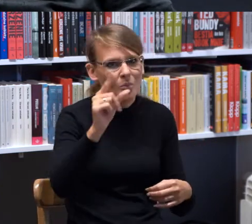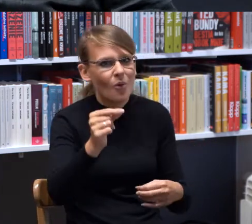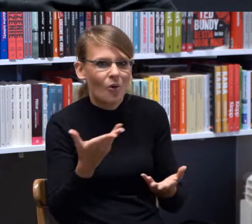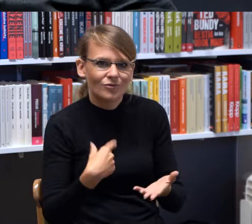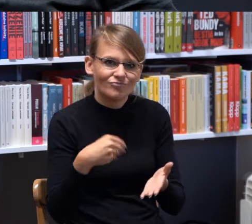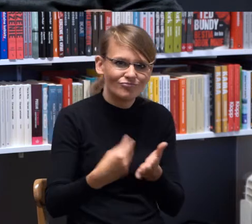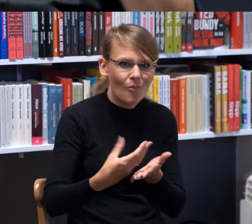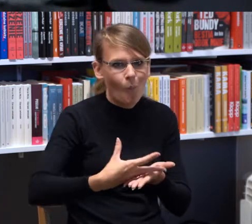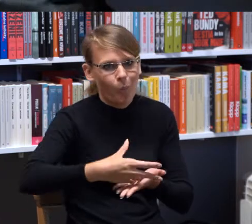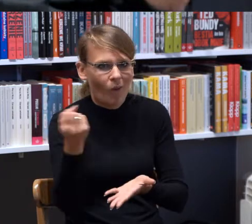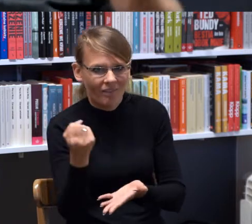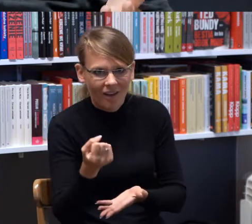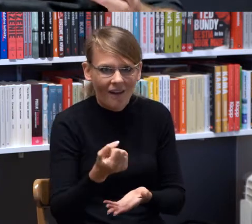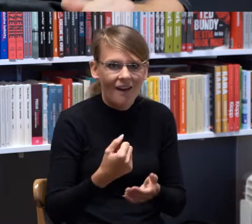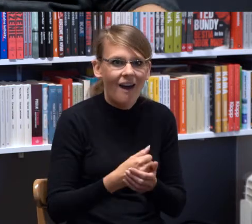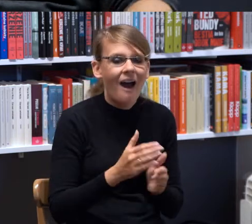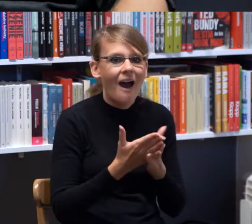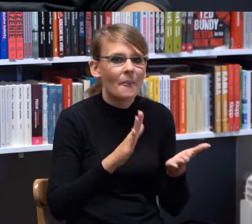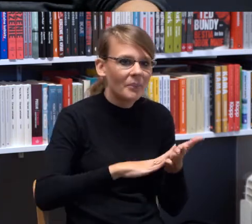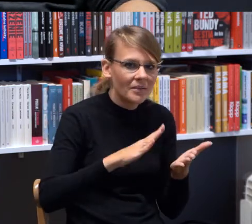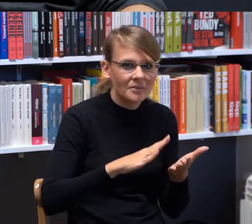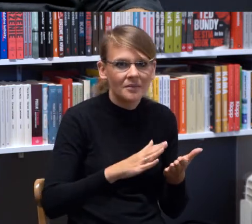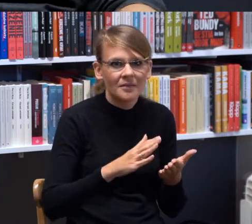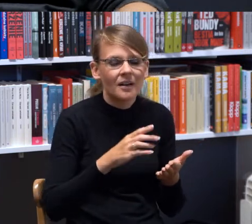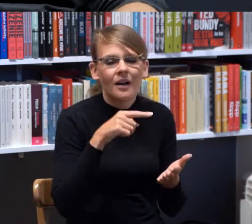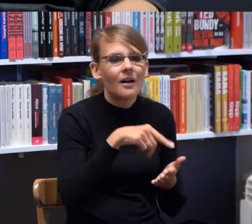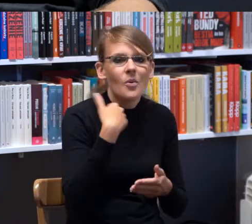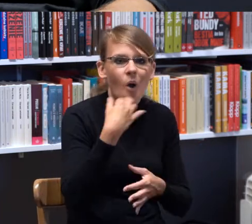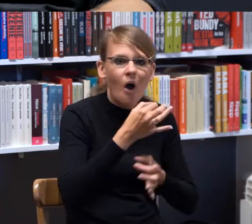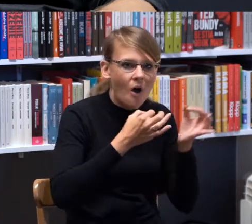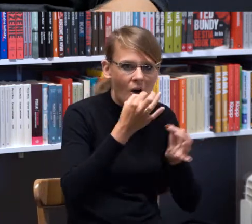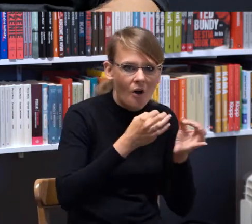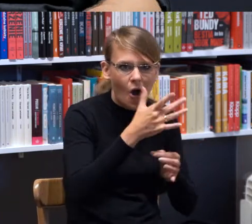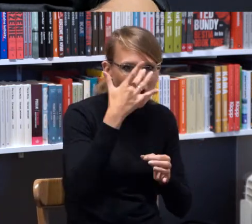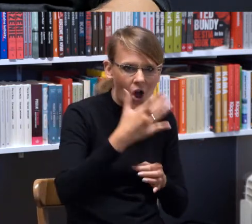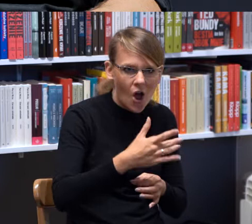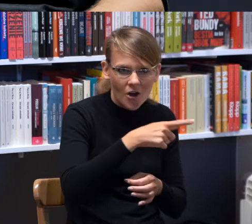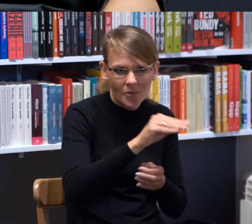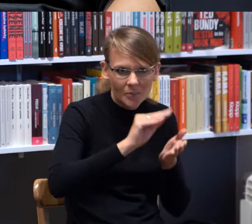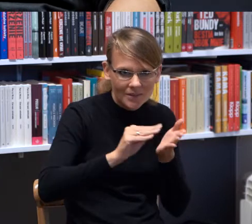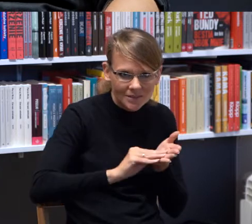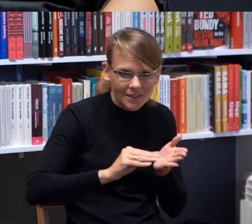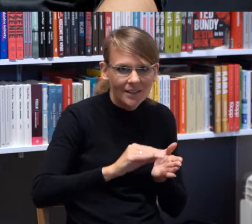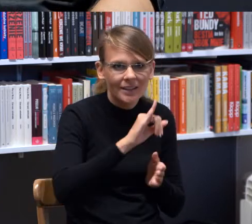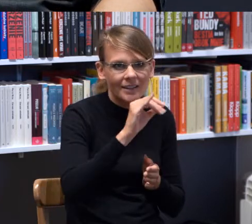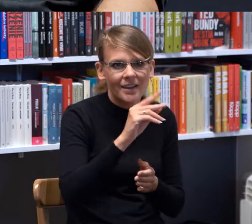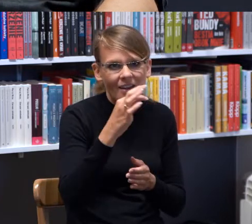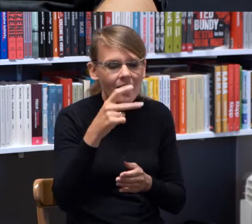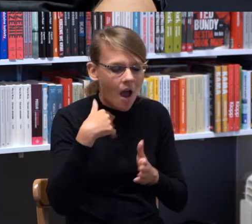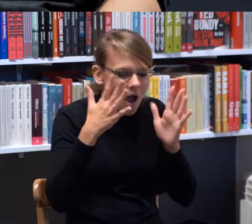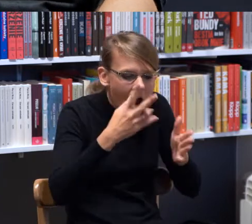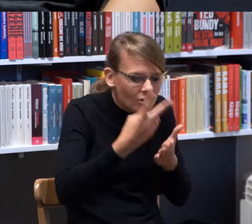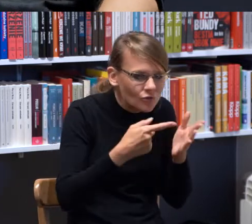nie? Jak Biblię czytałem, powieść rosyjskiego pisarza Wenedikta Jerofiejewa